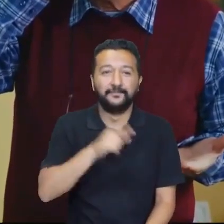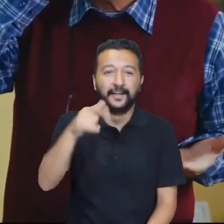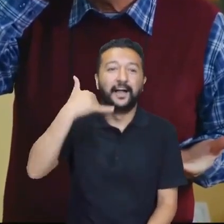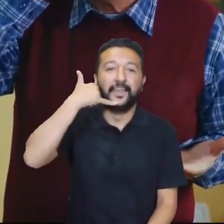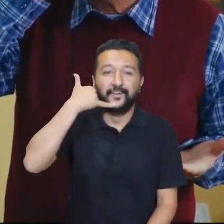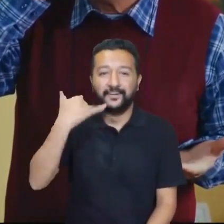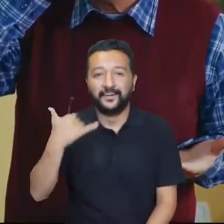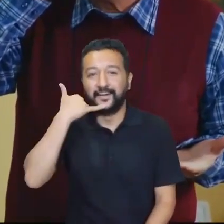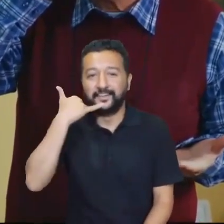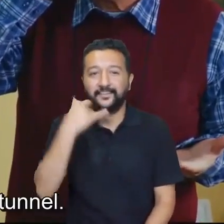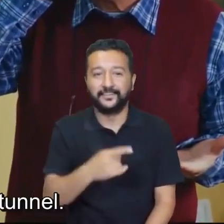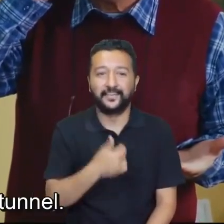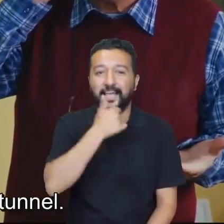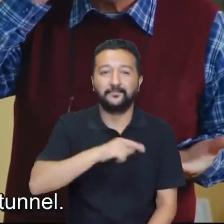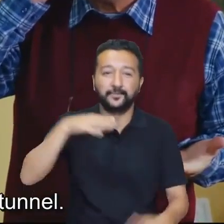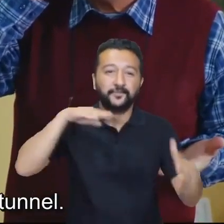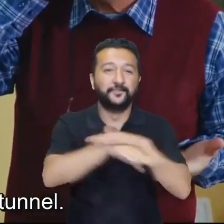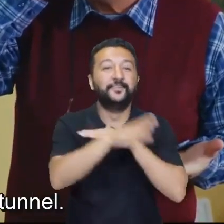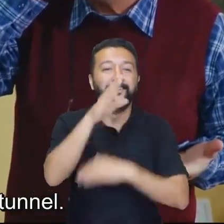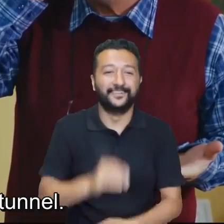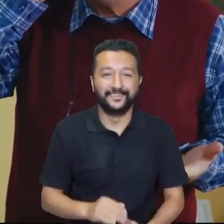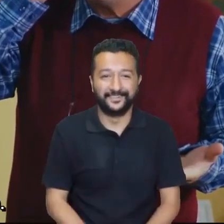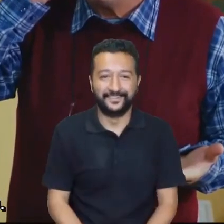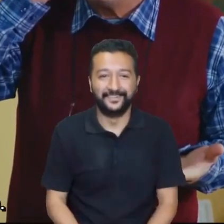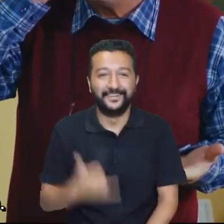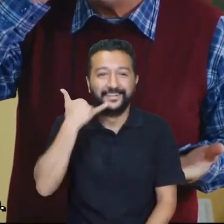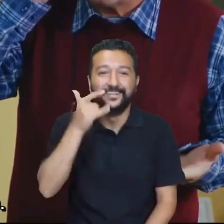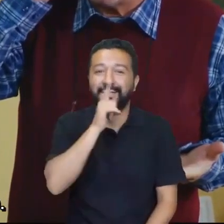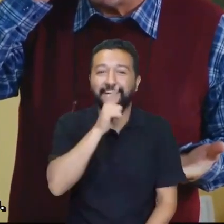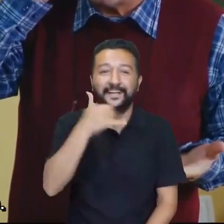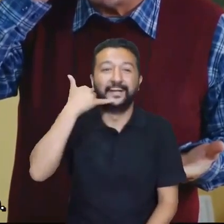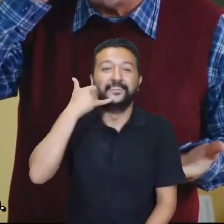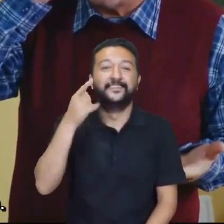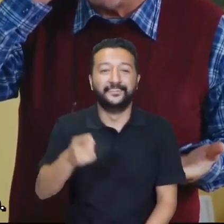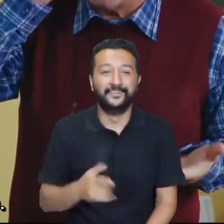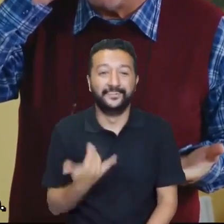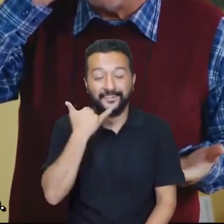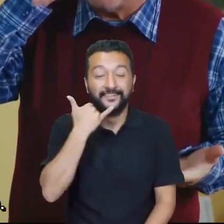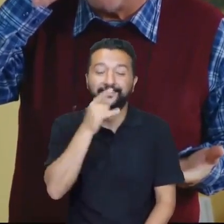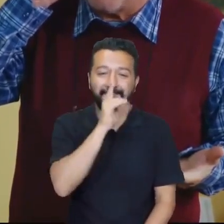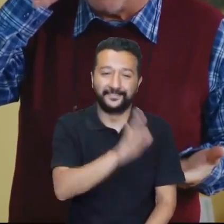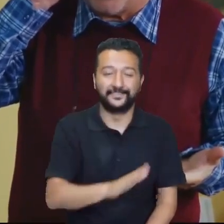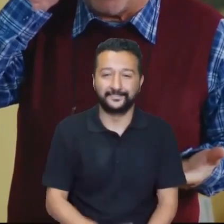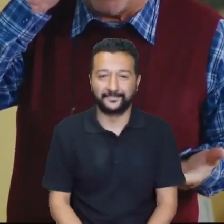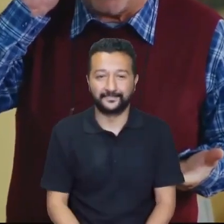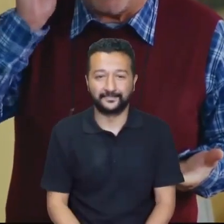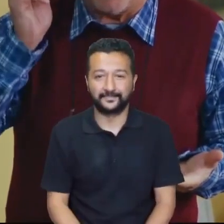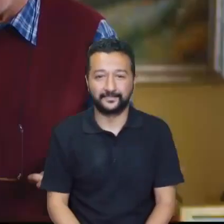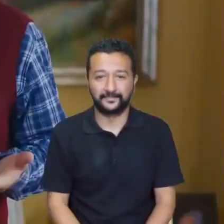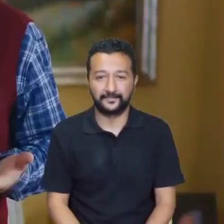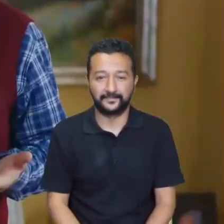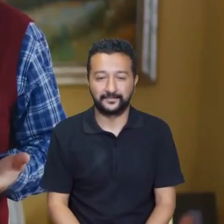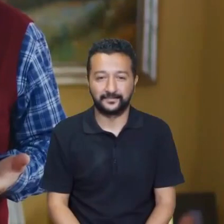halo, halo. Abi, tünele giriyoruz. Ses gelmiyor. Halo, halo. Susun dedi